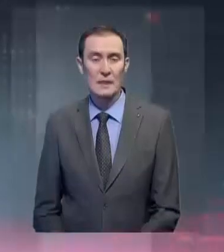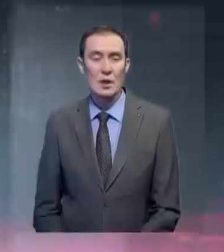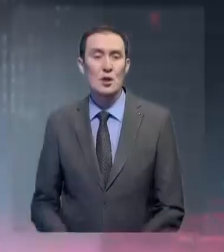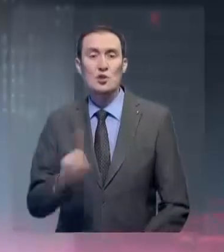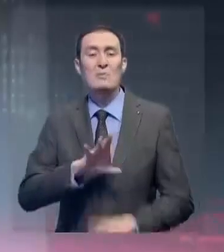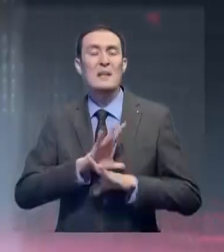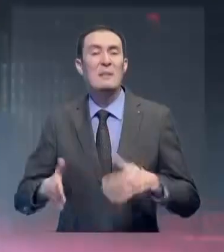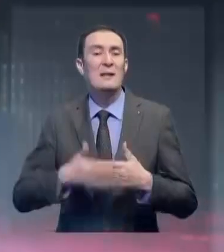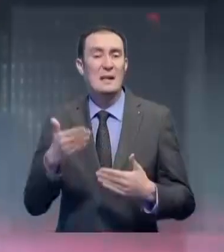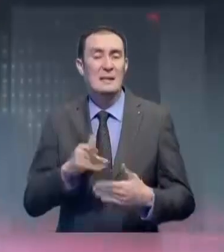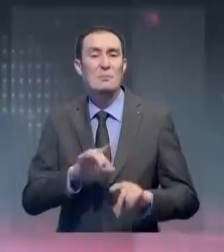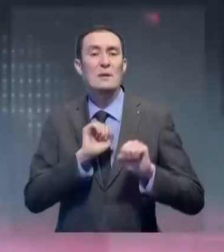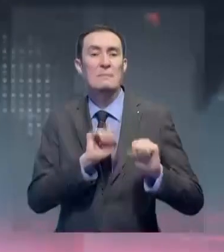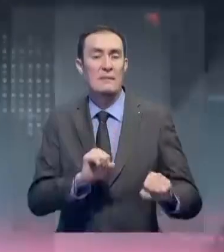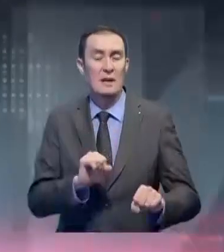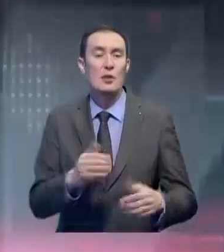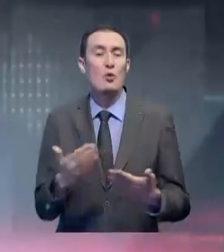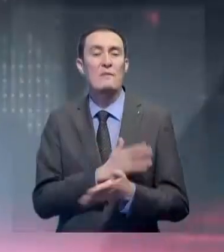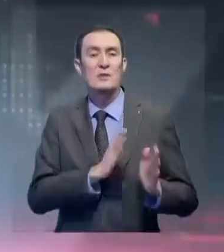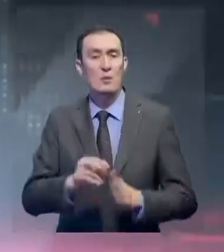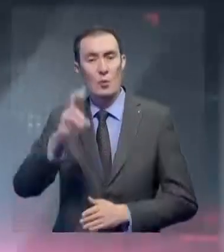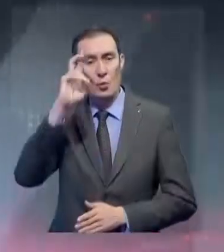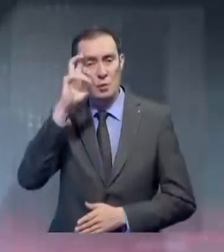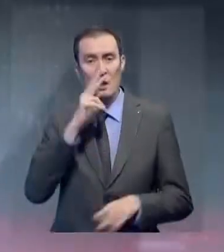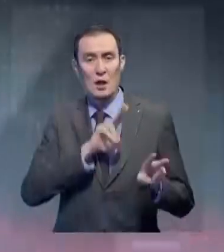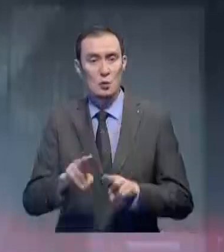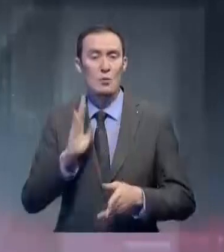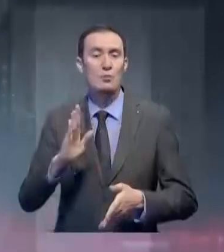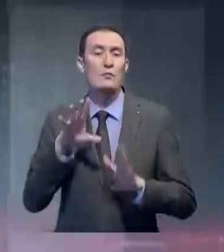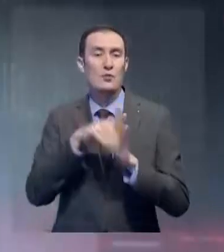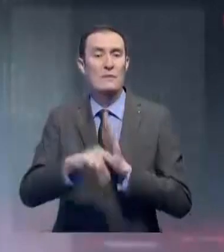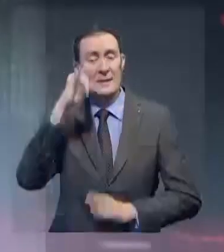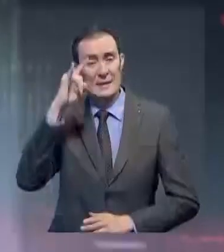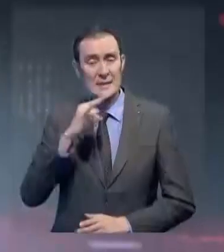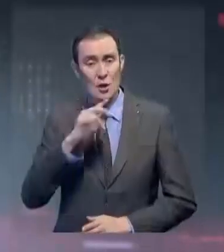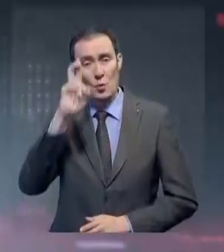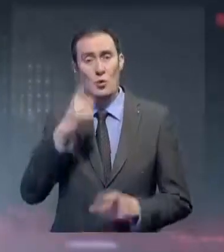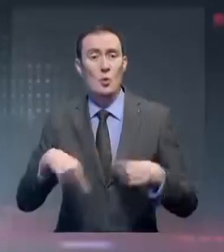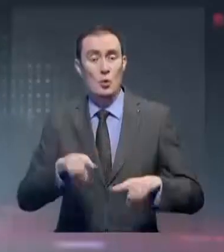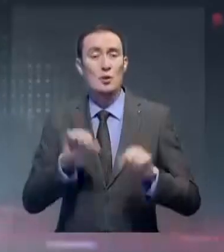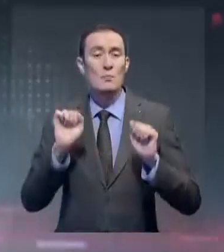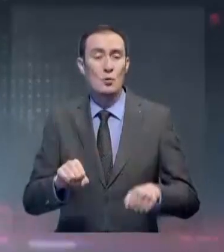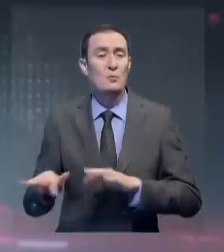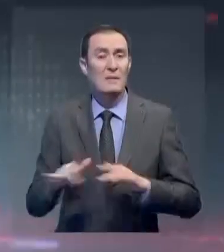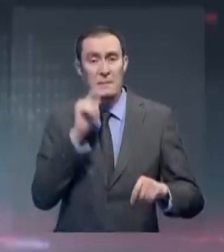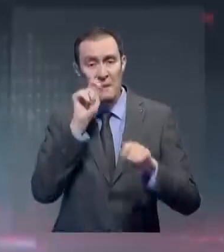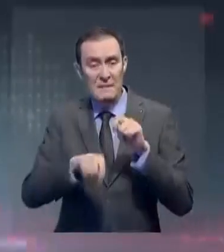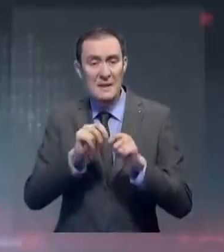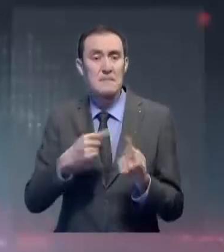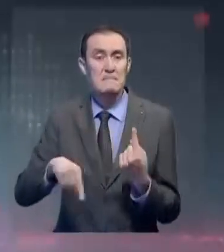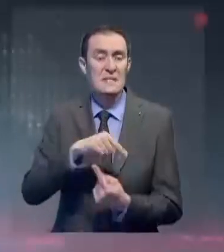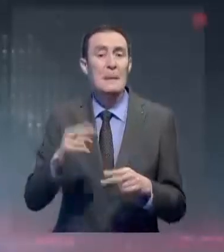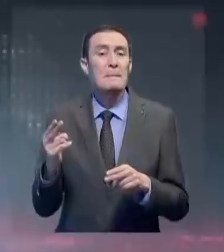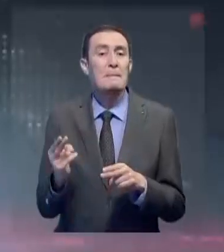От наказания к профилактике. Новую систему государственного контроля планируют внедрить в Казахстане. Госорганы смогут проводить проверки